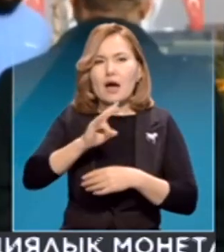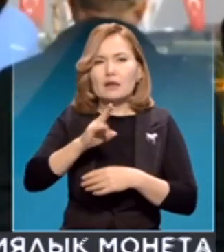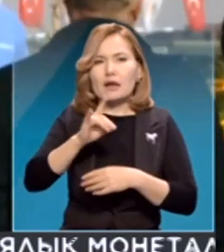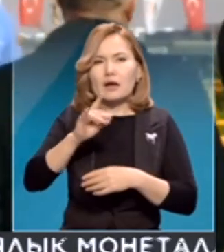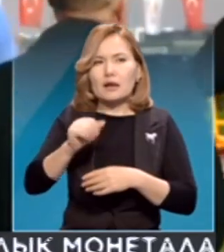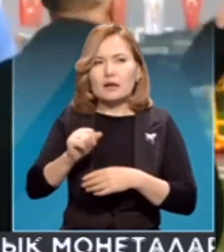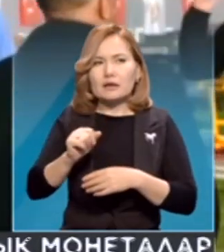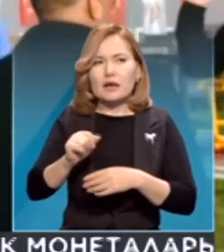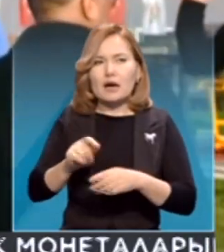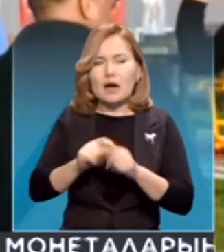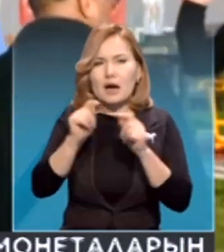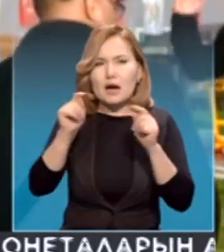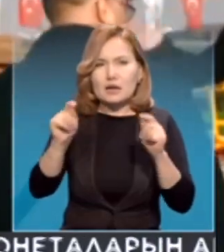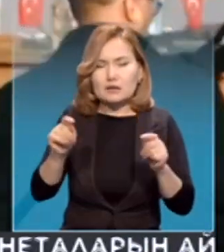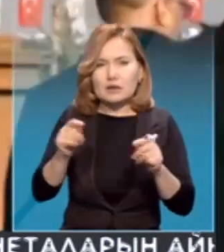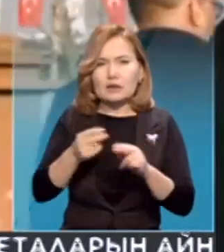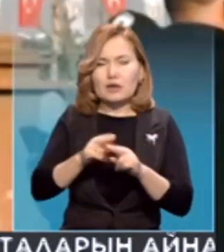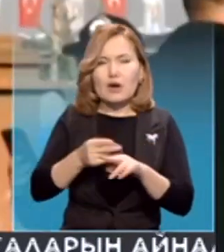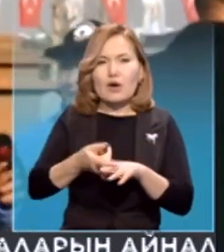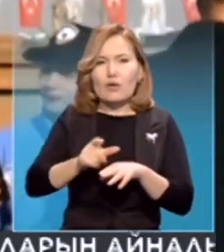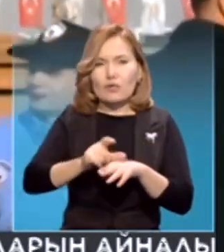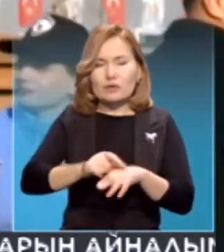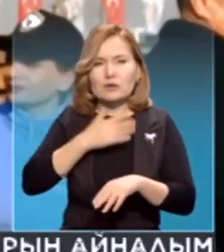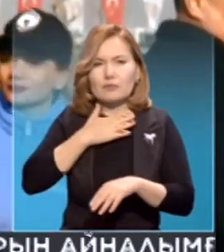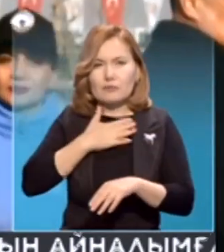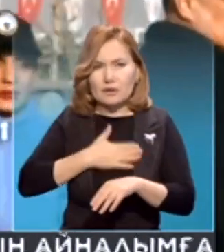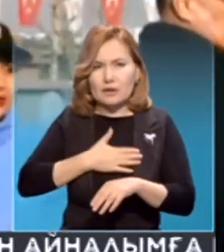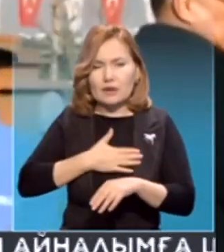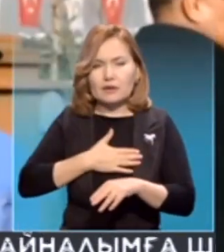отырмыз. Меніңше